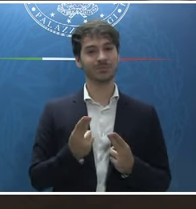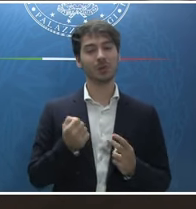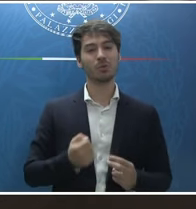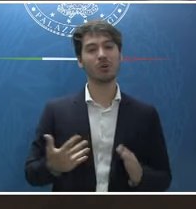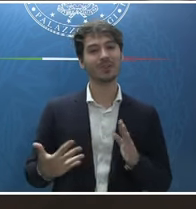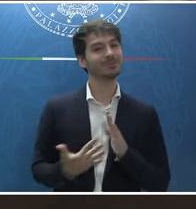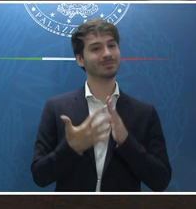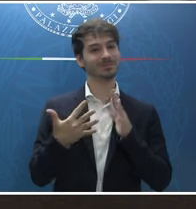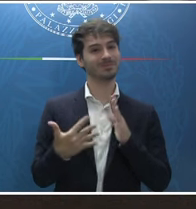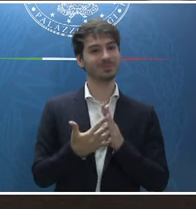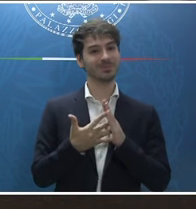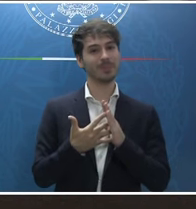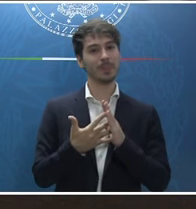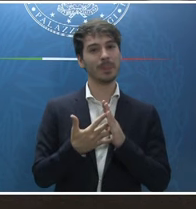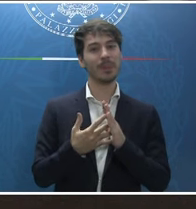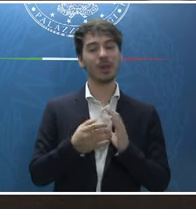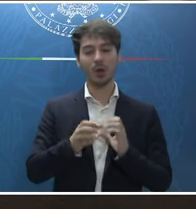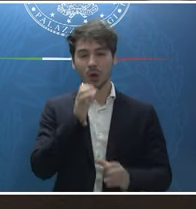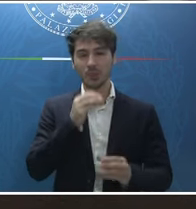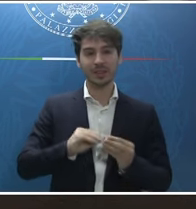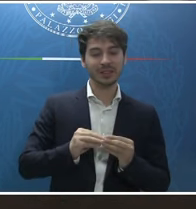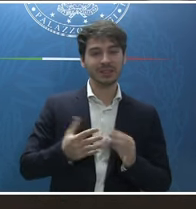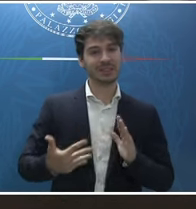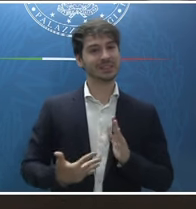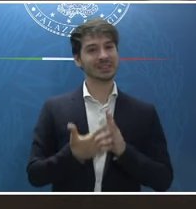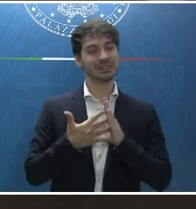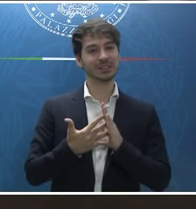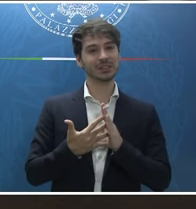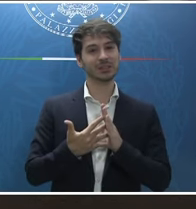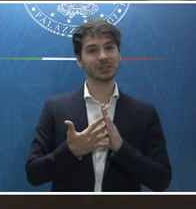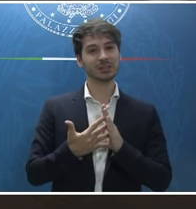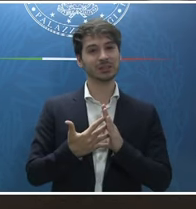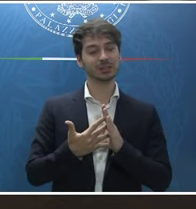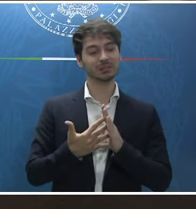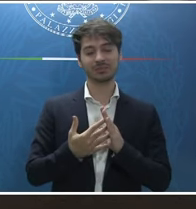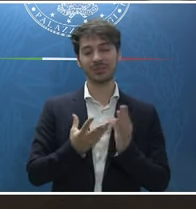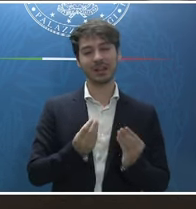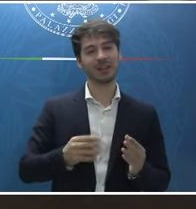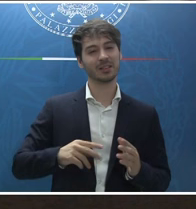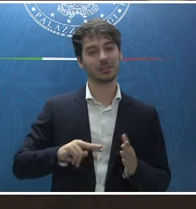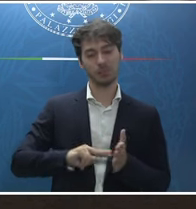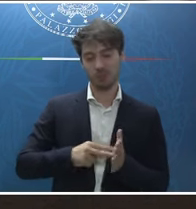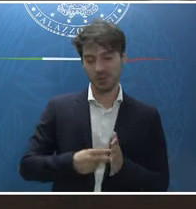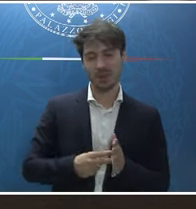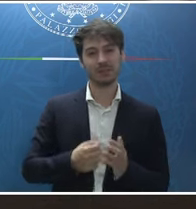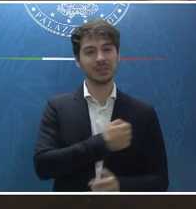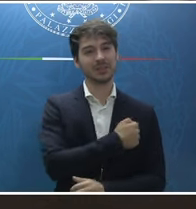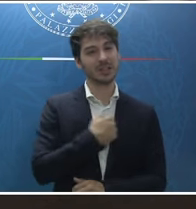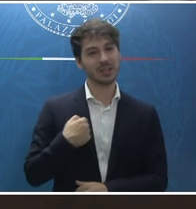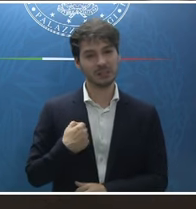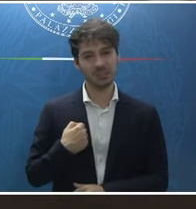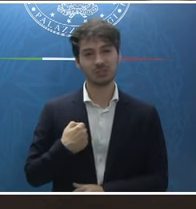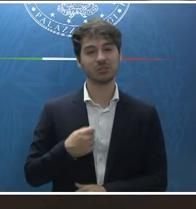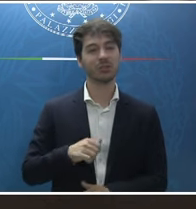difficoltà a comunicare con te. Loro con mille difficoltà, con mille sacrifici, attraversando